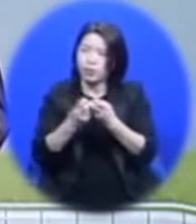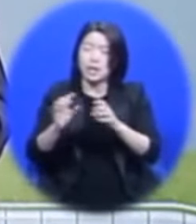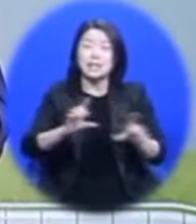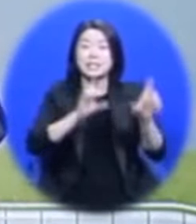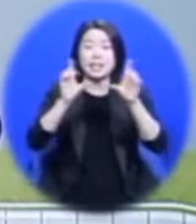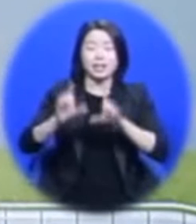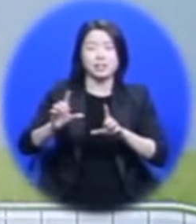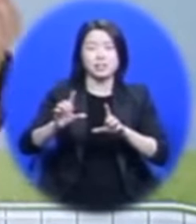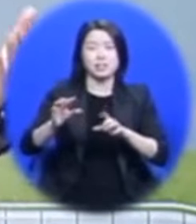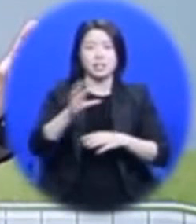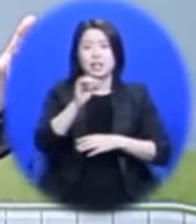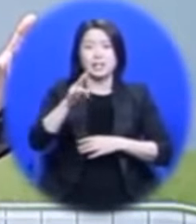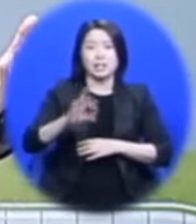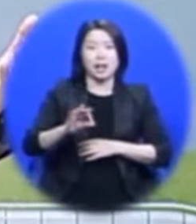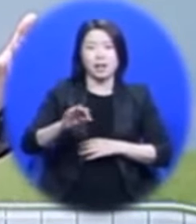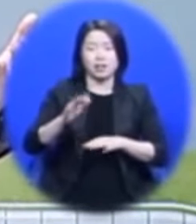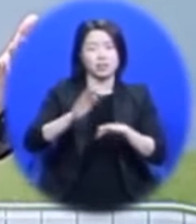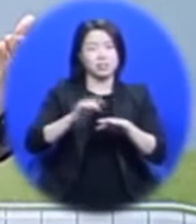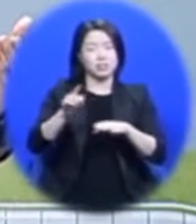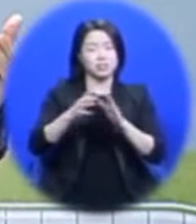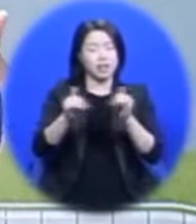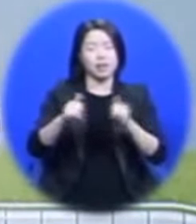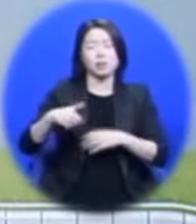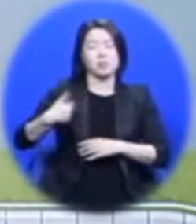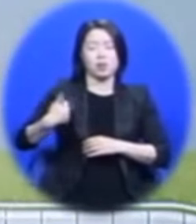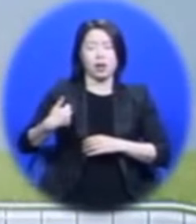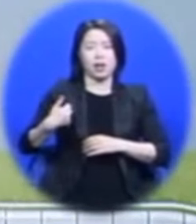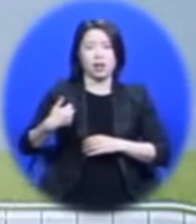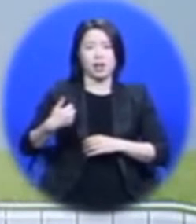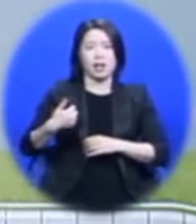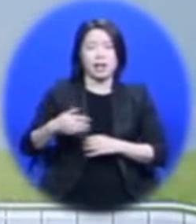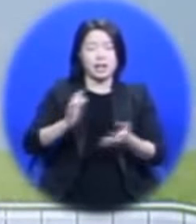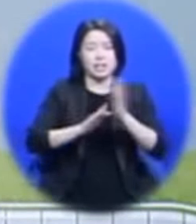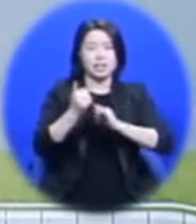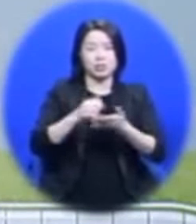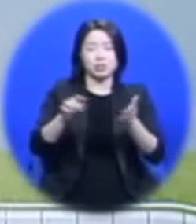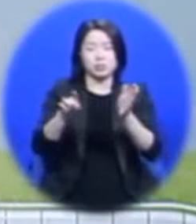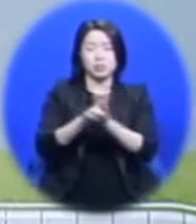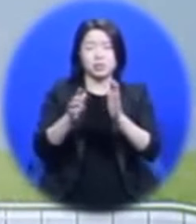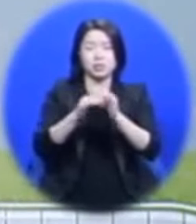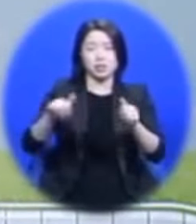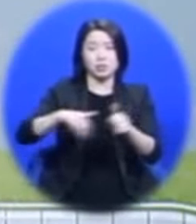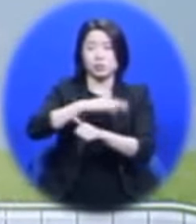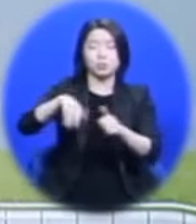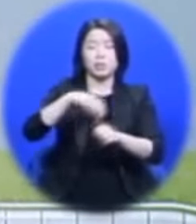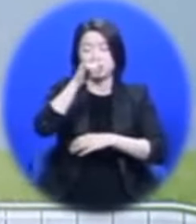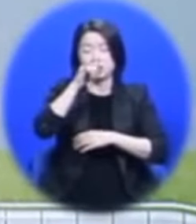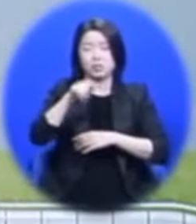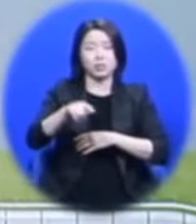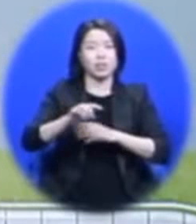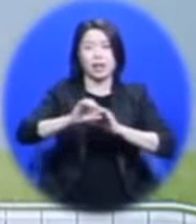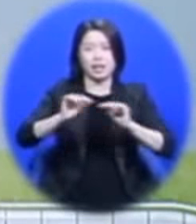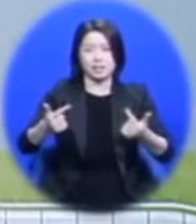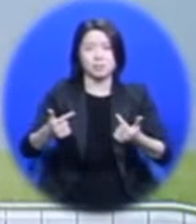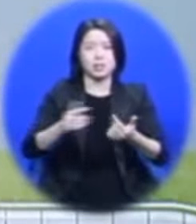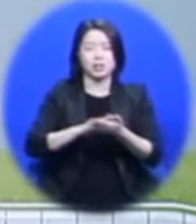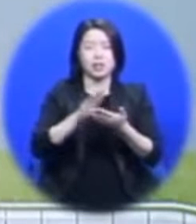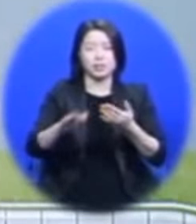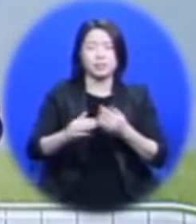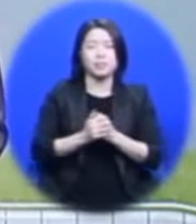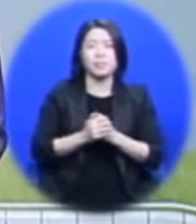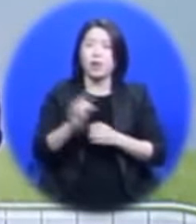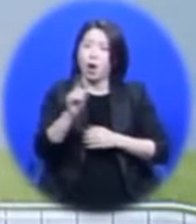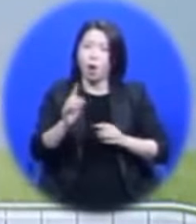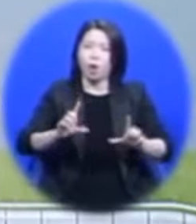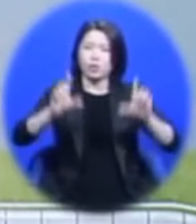이 양씨는 거의 모르죠. 뭐 예수 믿는 사람이 주변에 있었던 것도 아니고. 근데